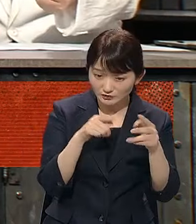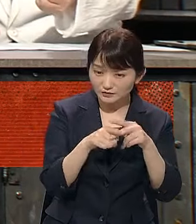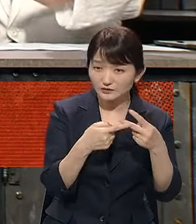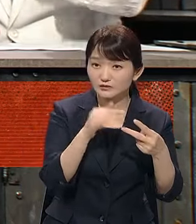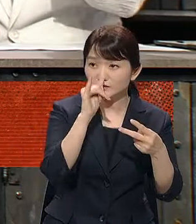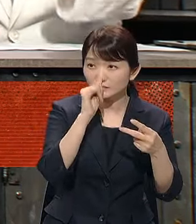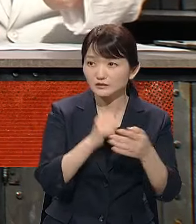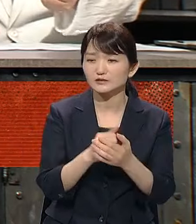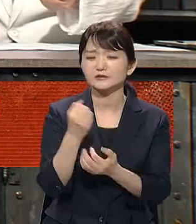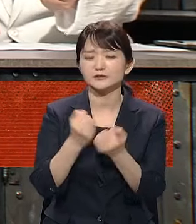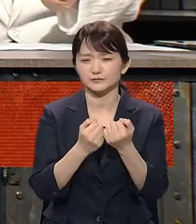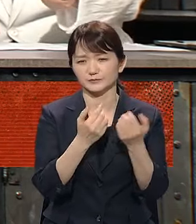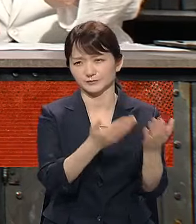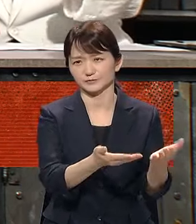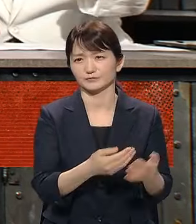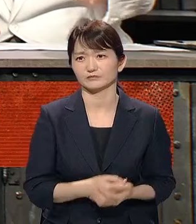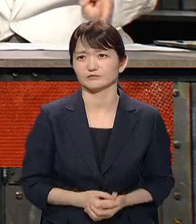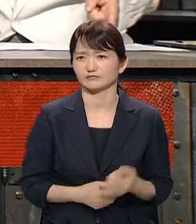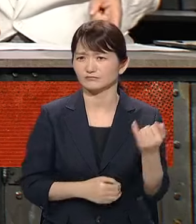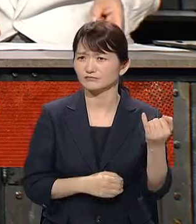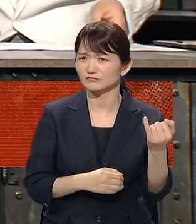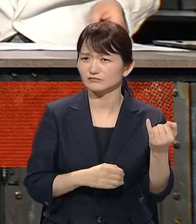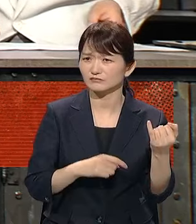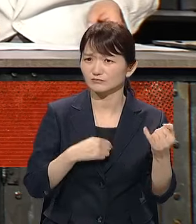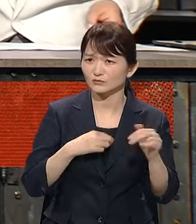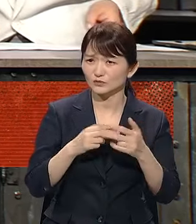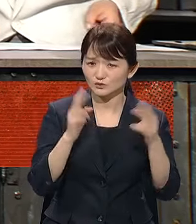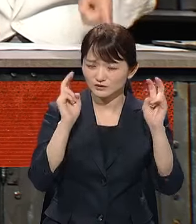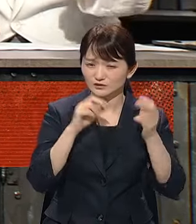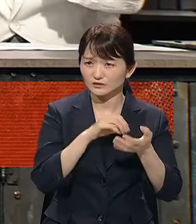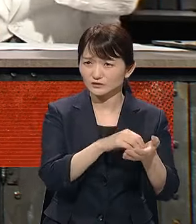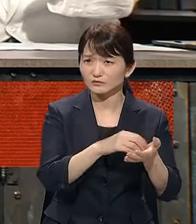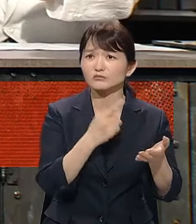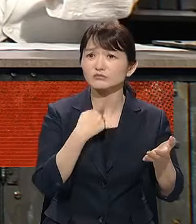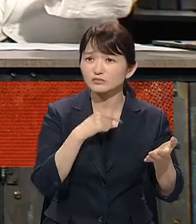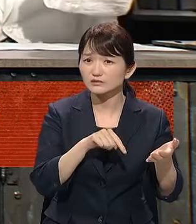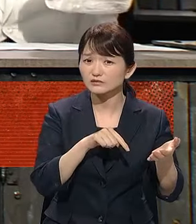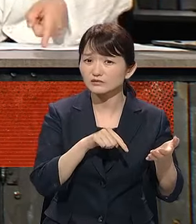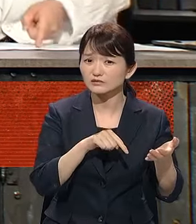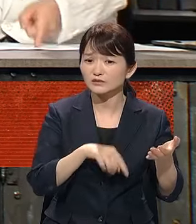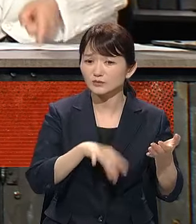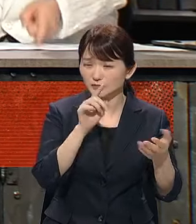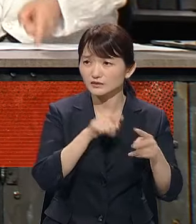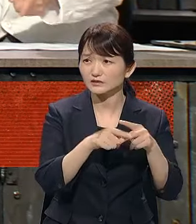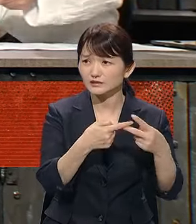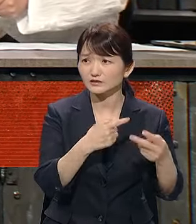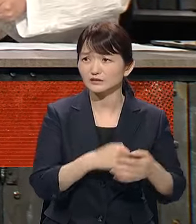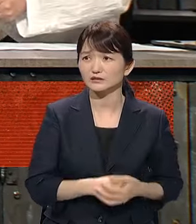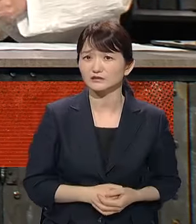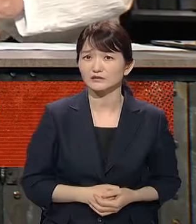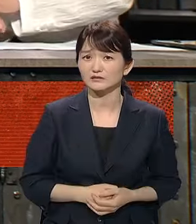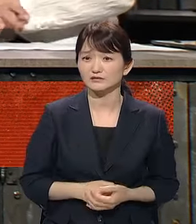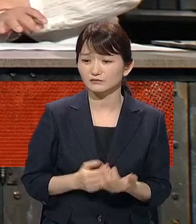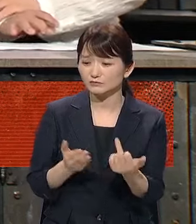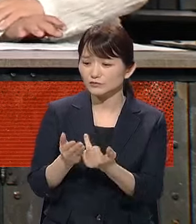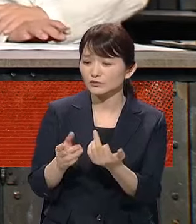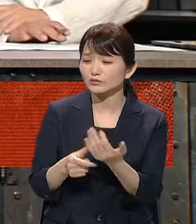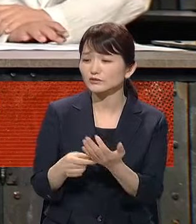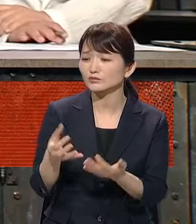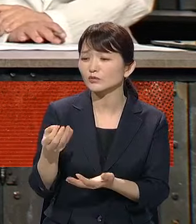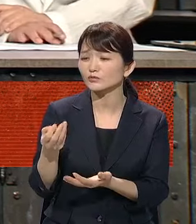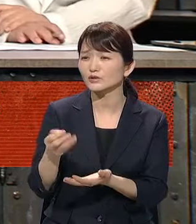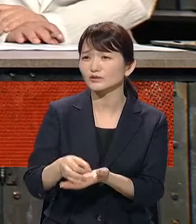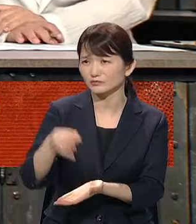있도록 설명을 해야 됩니다 아 여자친구가 본인도 취업을 겪어봤으면 여자친구가 먼저 이해를 해야 정말 제주도 티켓이 얼만데요 오윤성